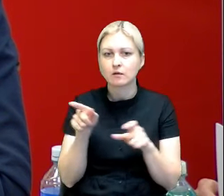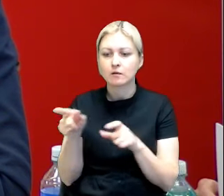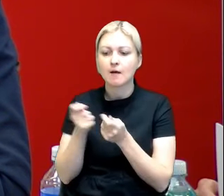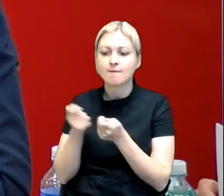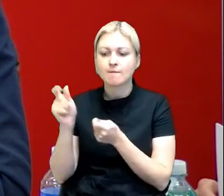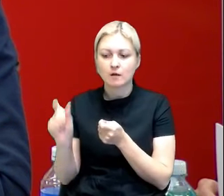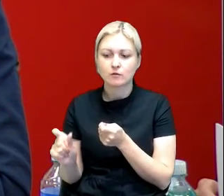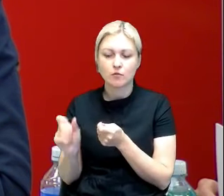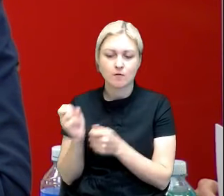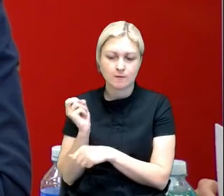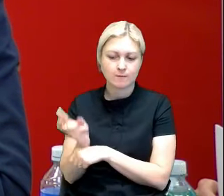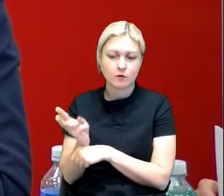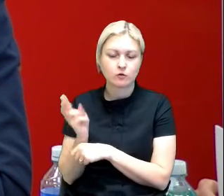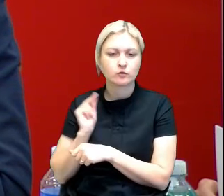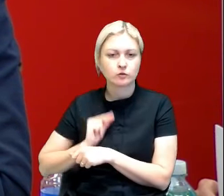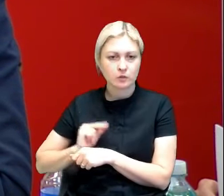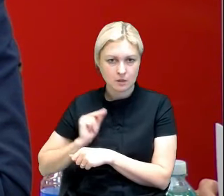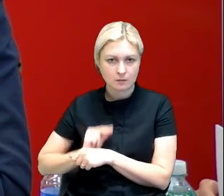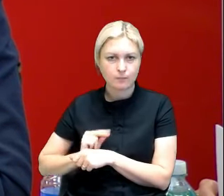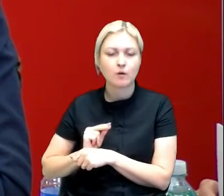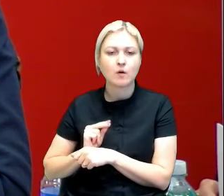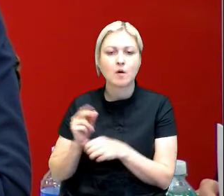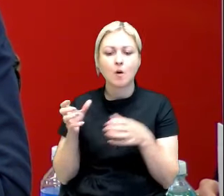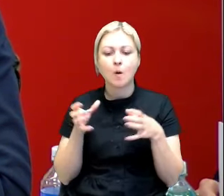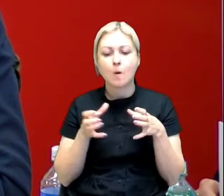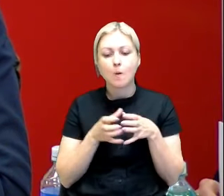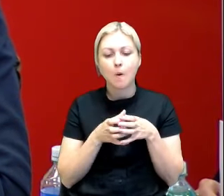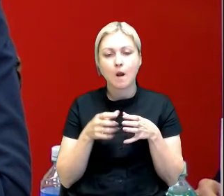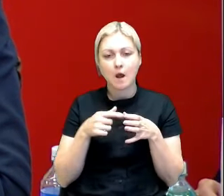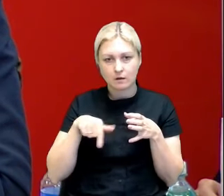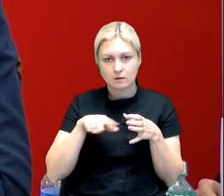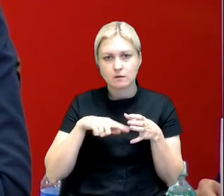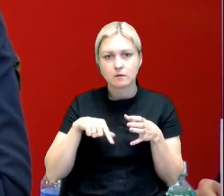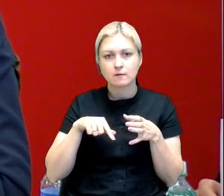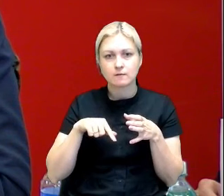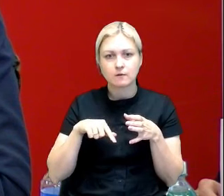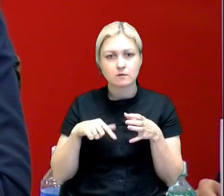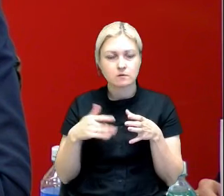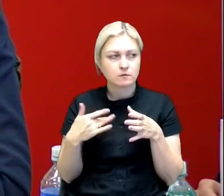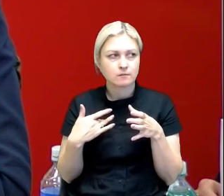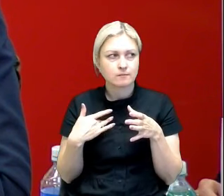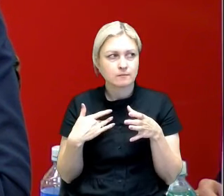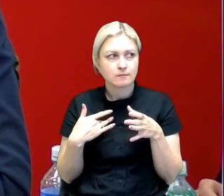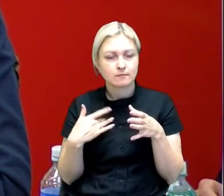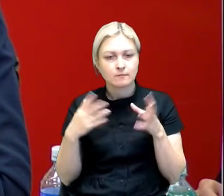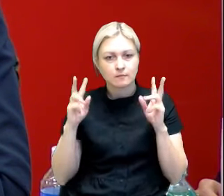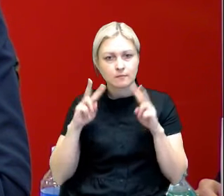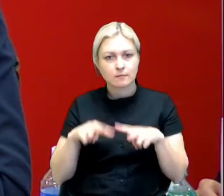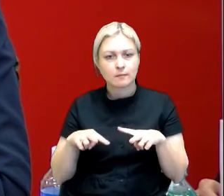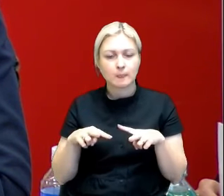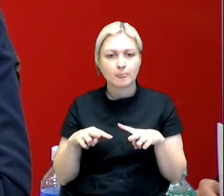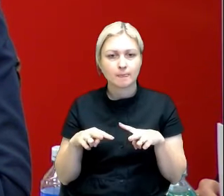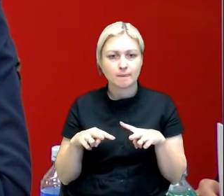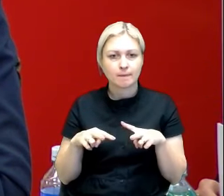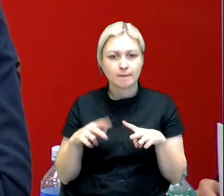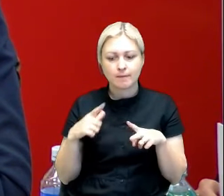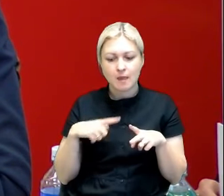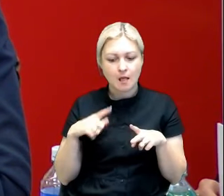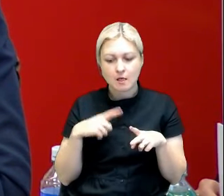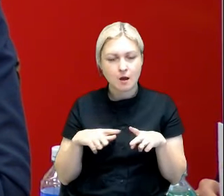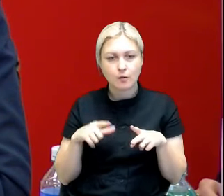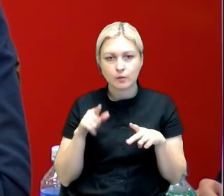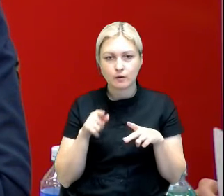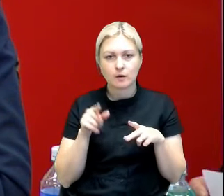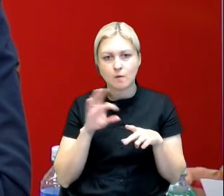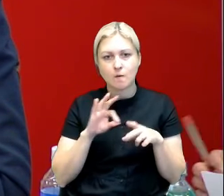ir ir kolektyvas turbūt nežinau galiu tiktai pasakyti nelaukiant šios ataskaitos